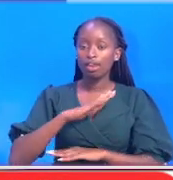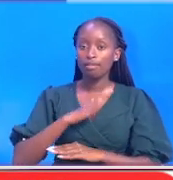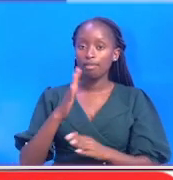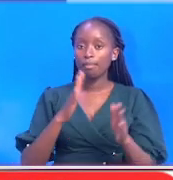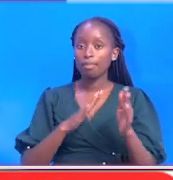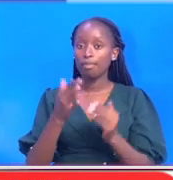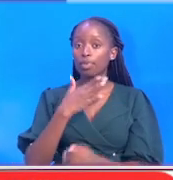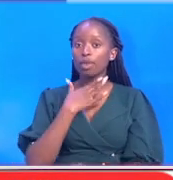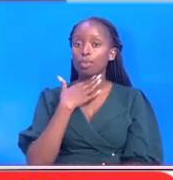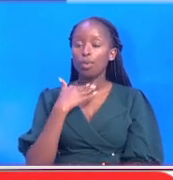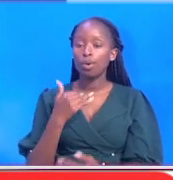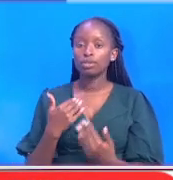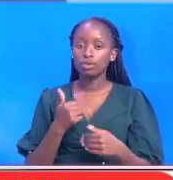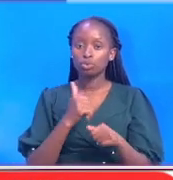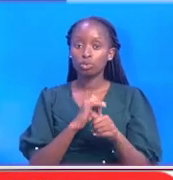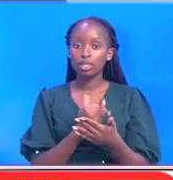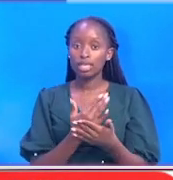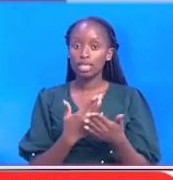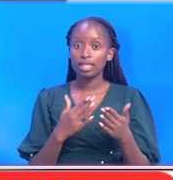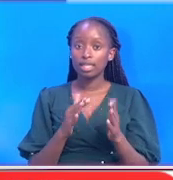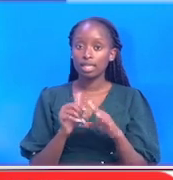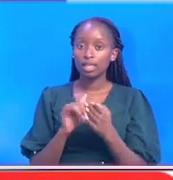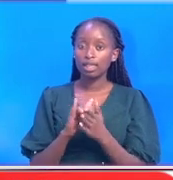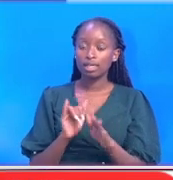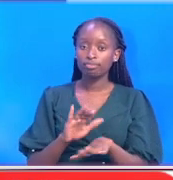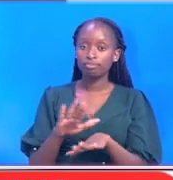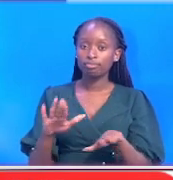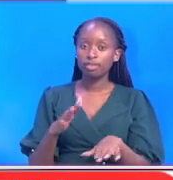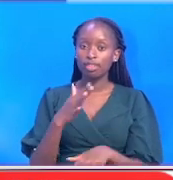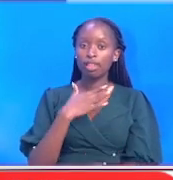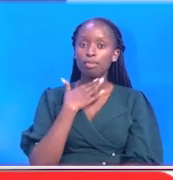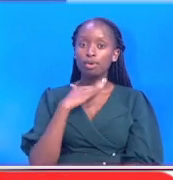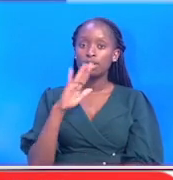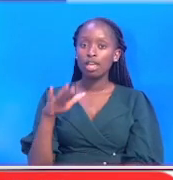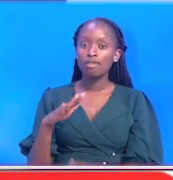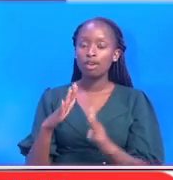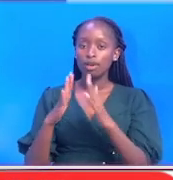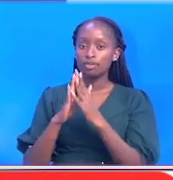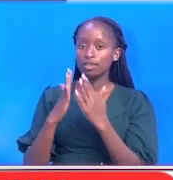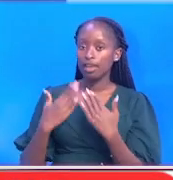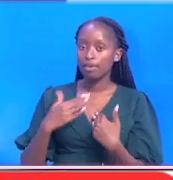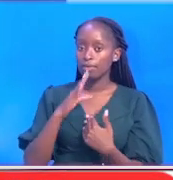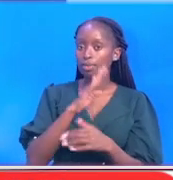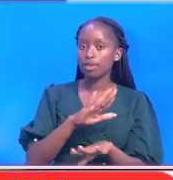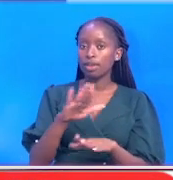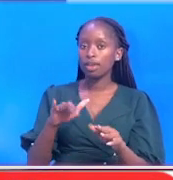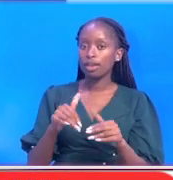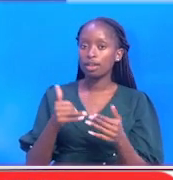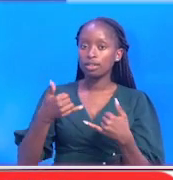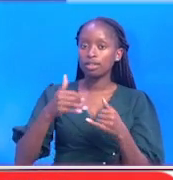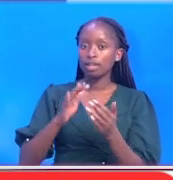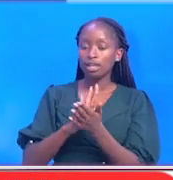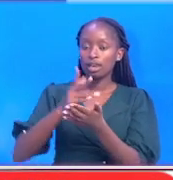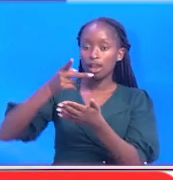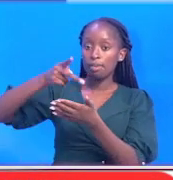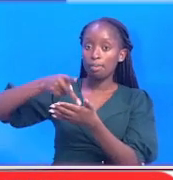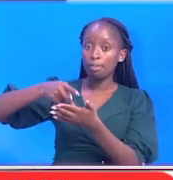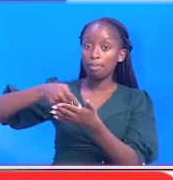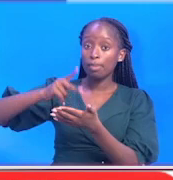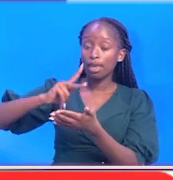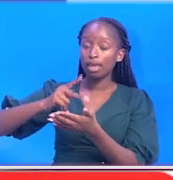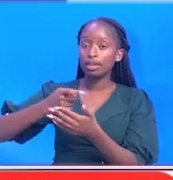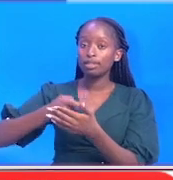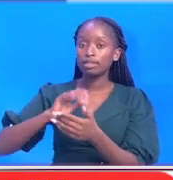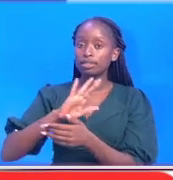kupendekeza mabadiliko katika sheria ya mpango huo, wakitaka kila nyumba iwe na stakabadhi za kulipia ushuru kwa mamlaka ya KRA. Na